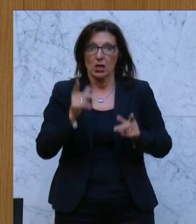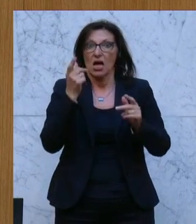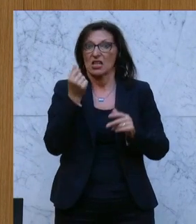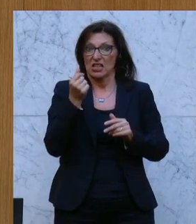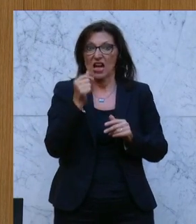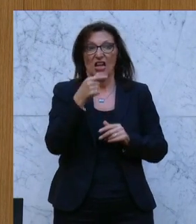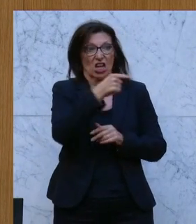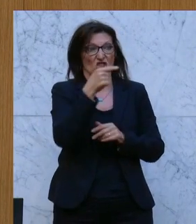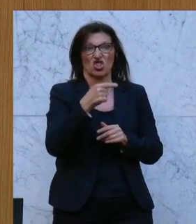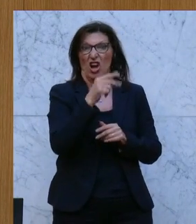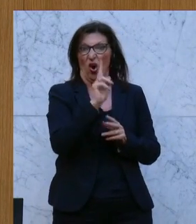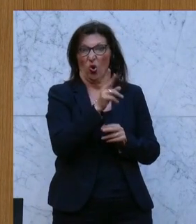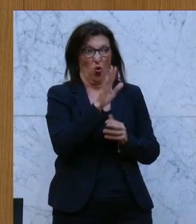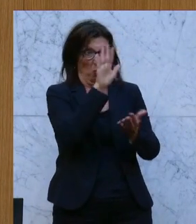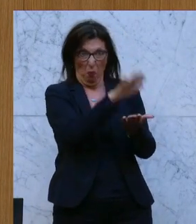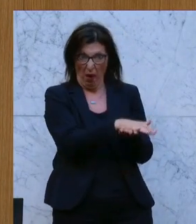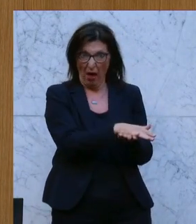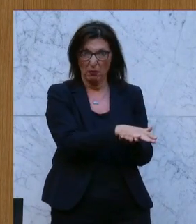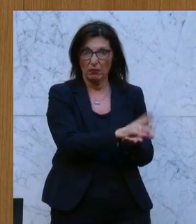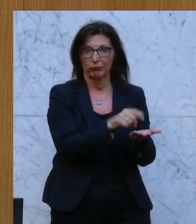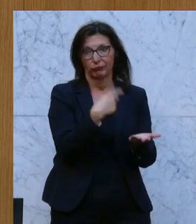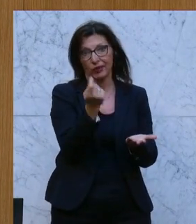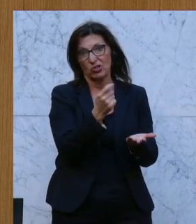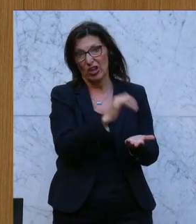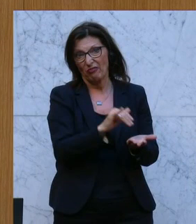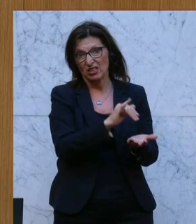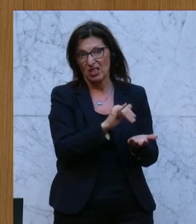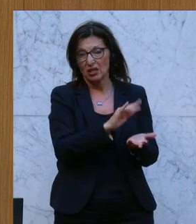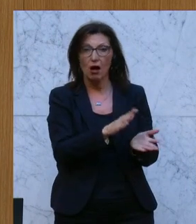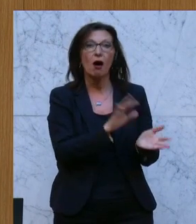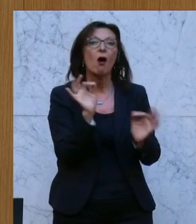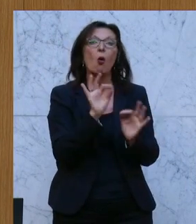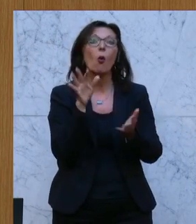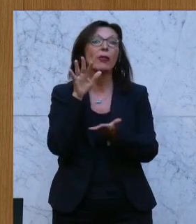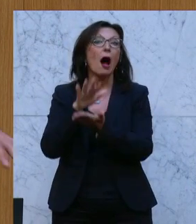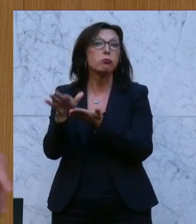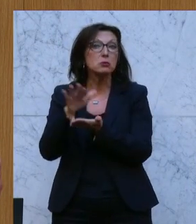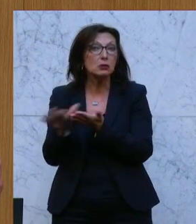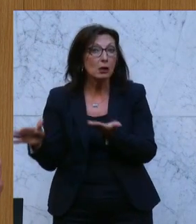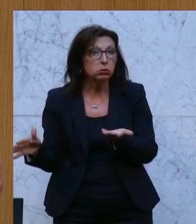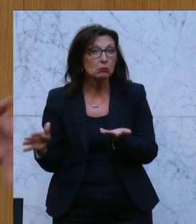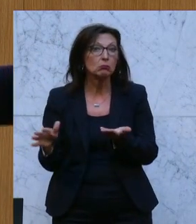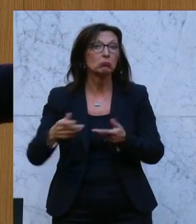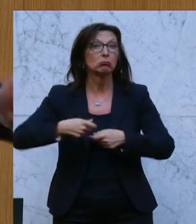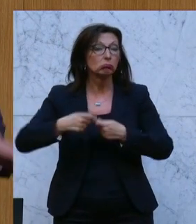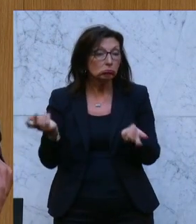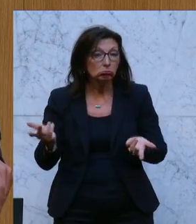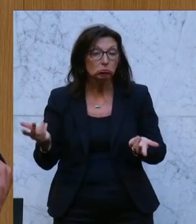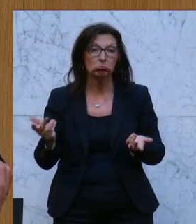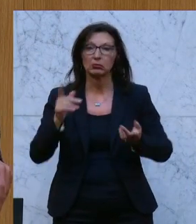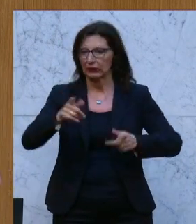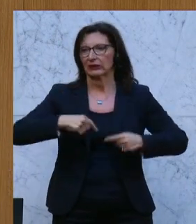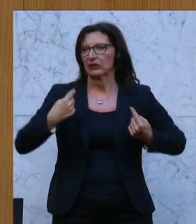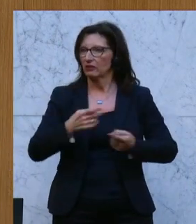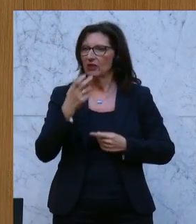am Girokonto zu lassen und dann die Strafzinsen zu zahlen oder es auszugeben, sprich in den Konsum zu stecken. Also was wir wollen ist